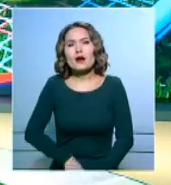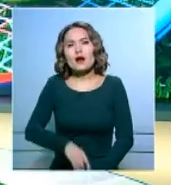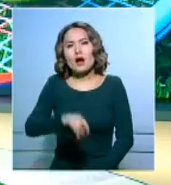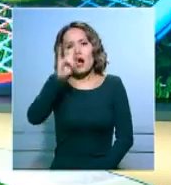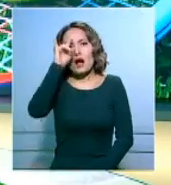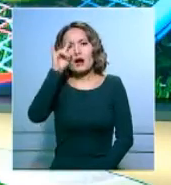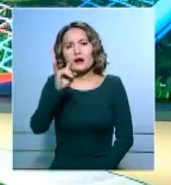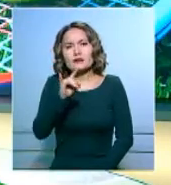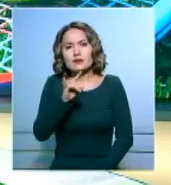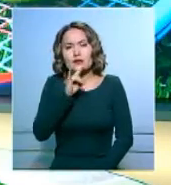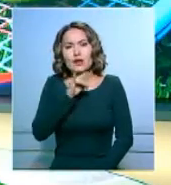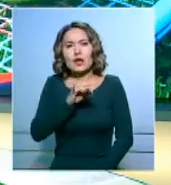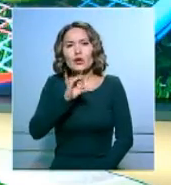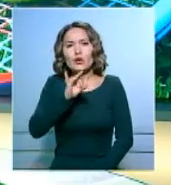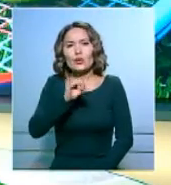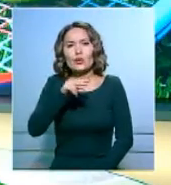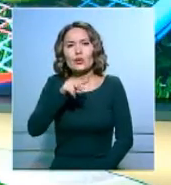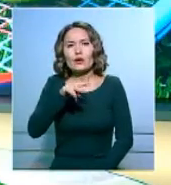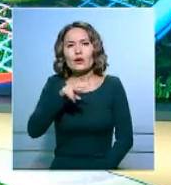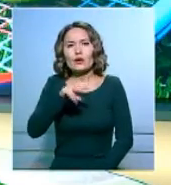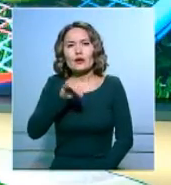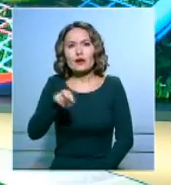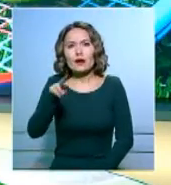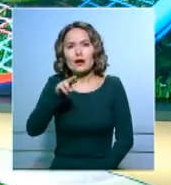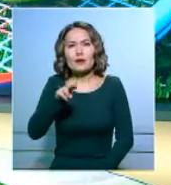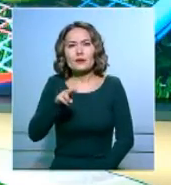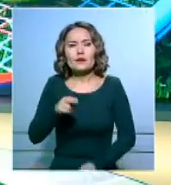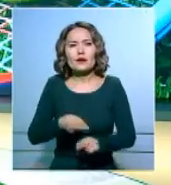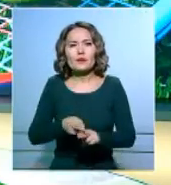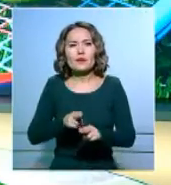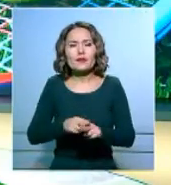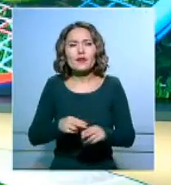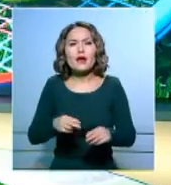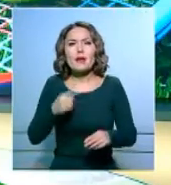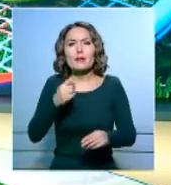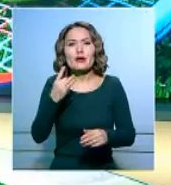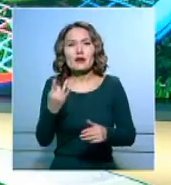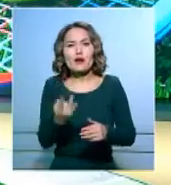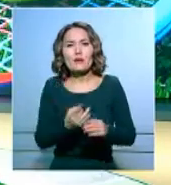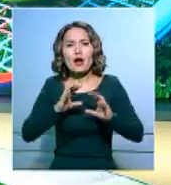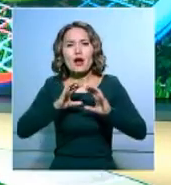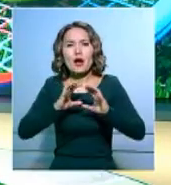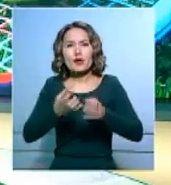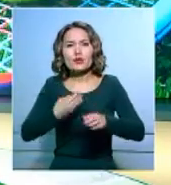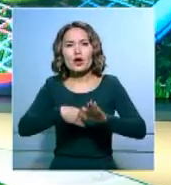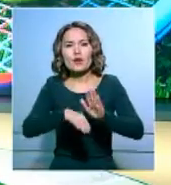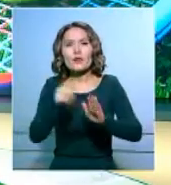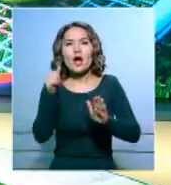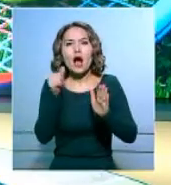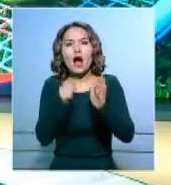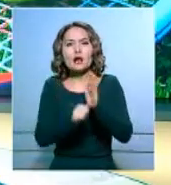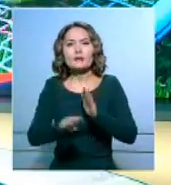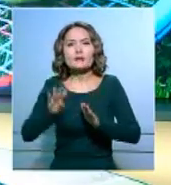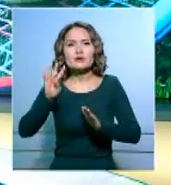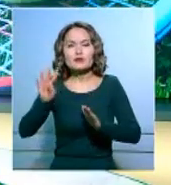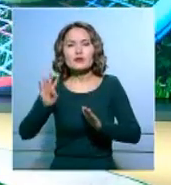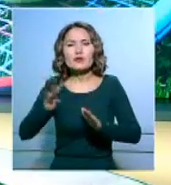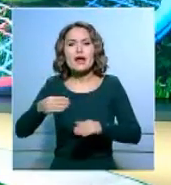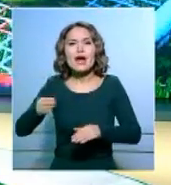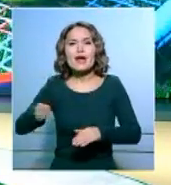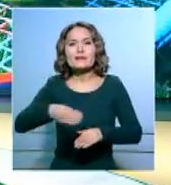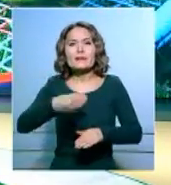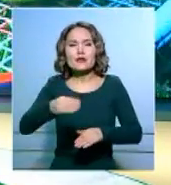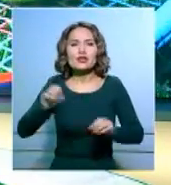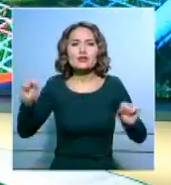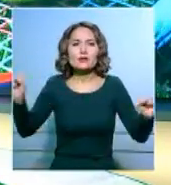Хабарымыздың соңғы ақпараты. Қазақстандық Юлия Путинцева өзінің кәсіпқой мансабында алғаш рет әлемдегі ең үздік 64 теннисшінің қатарына кірді.